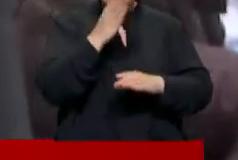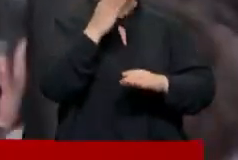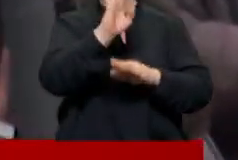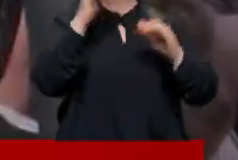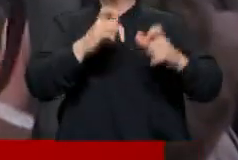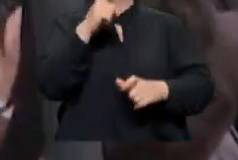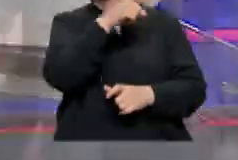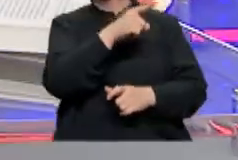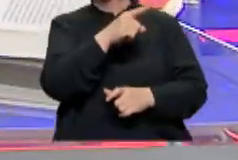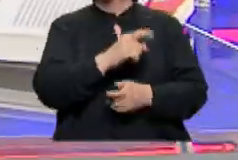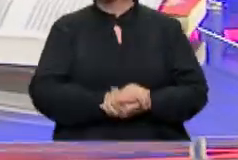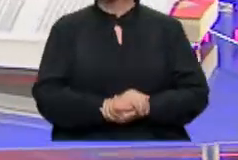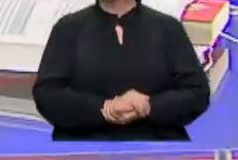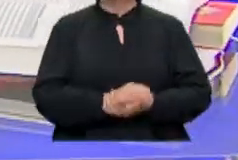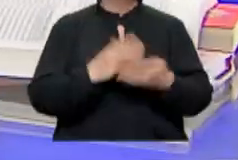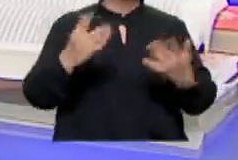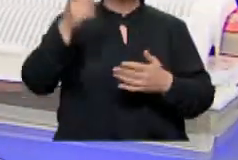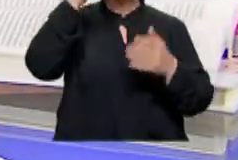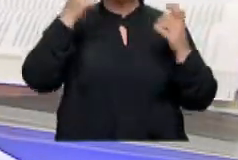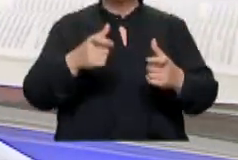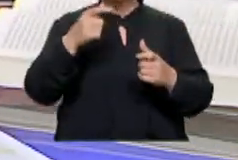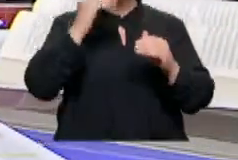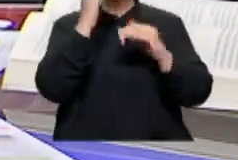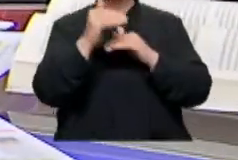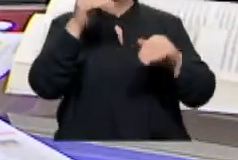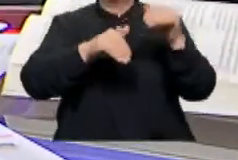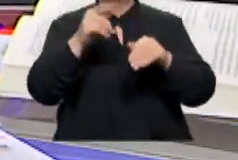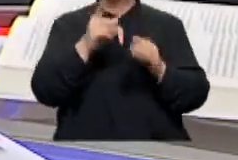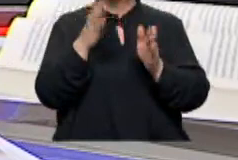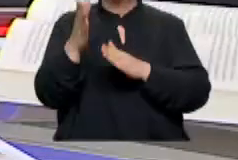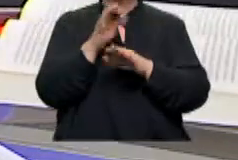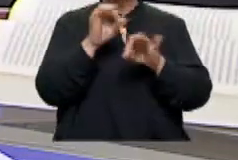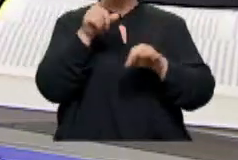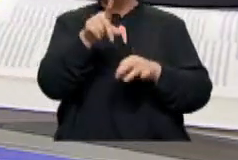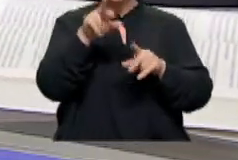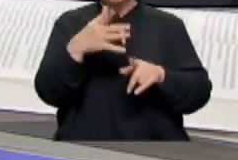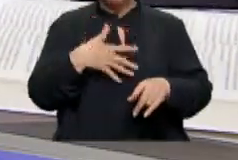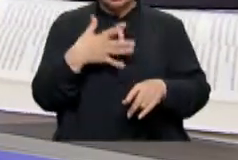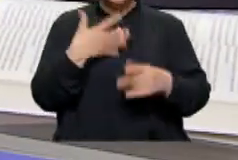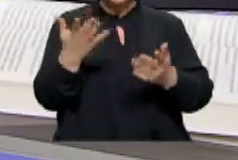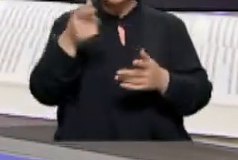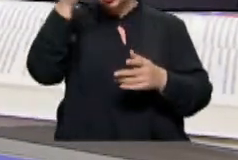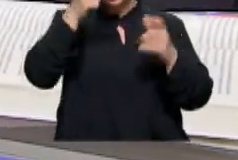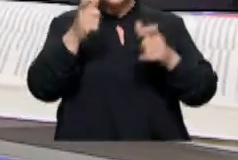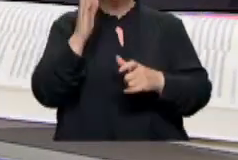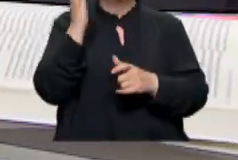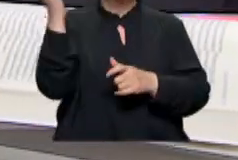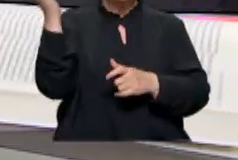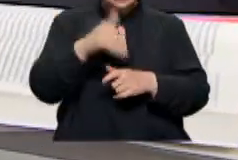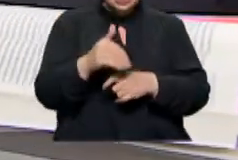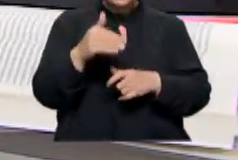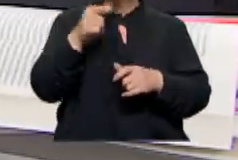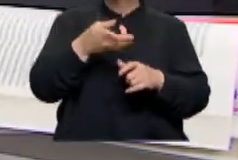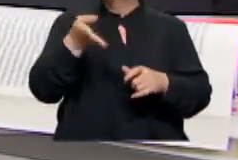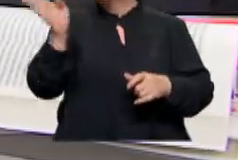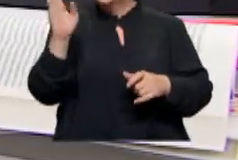gitmeyeceğinde. Tabii bu memleket insanı, bu ülkenin seçmeni de bir yandan tam da böyle. Bunları merak ediyor, bu ülkeye gideni, bu